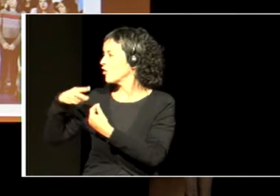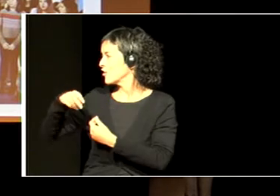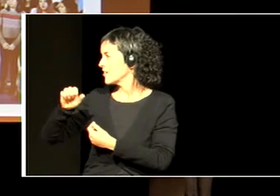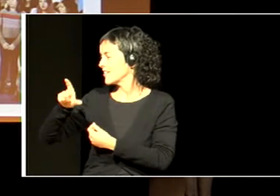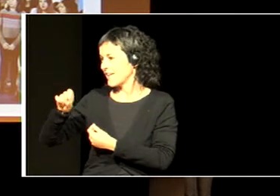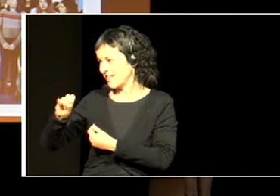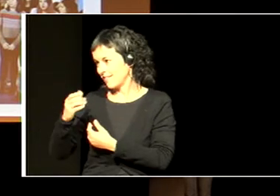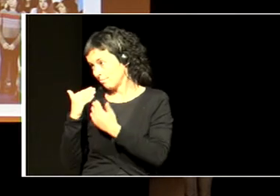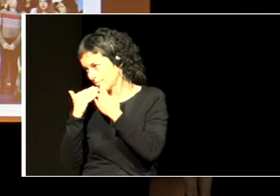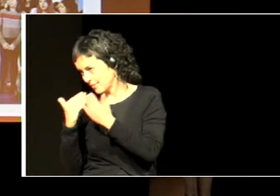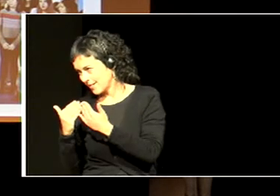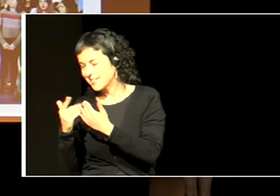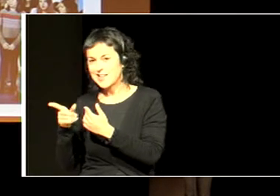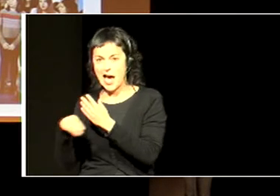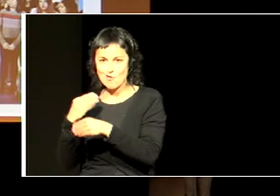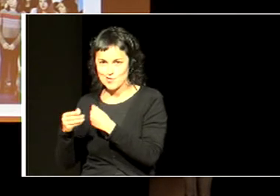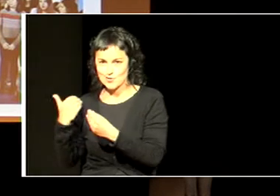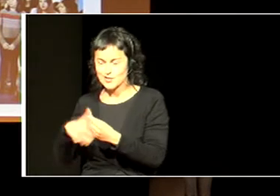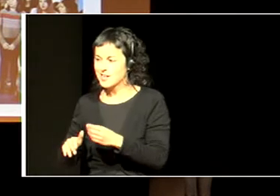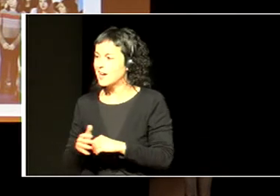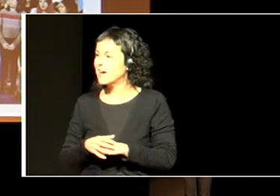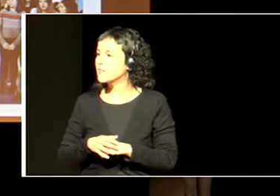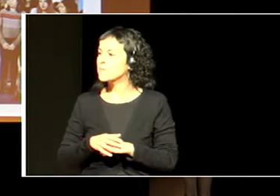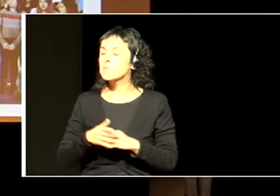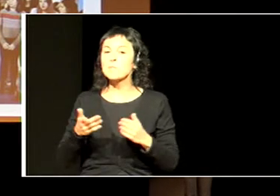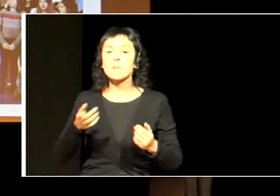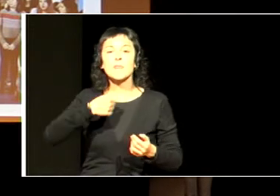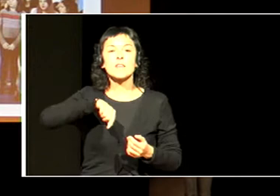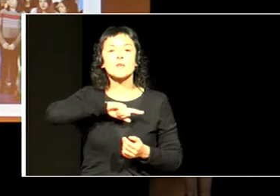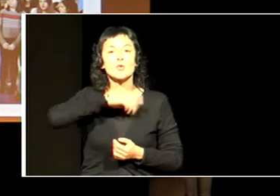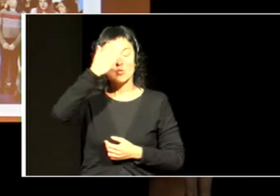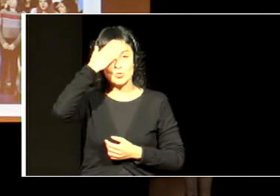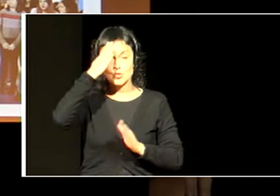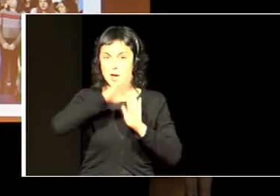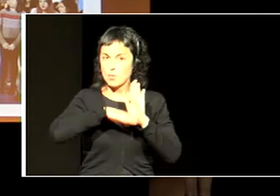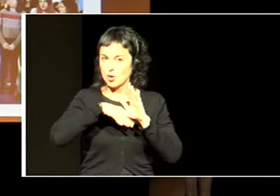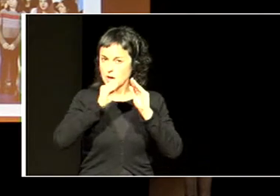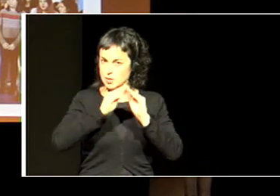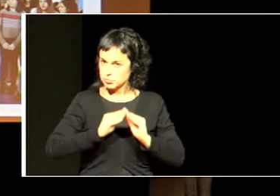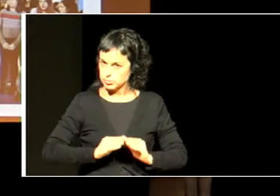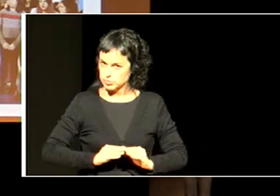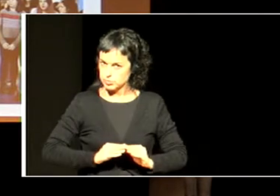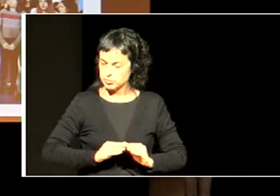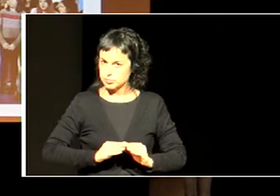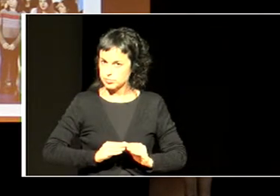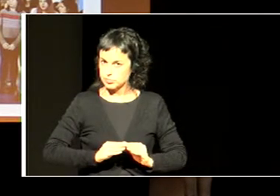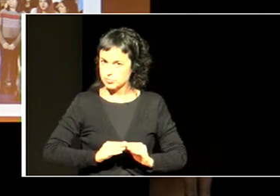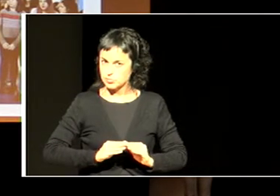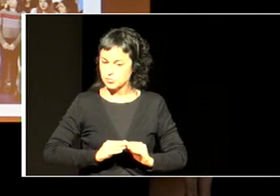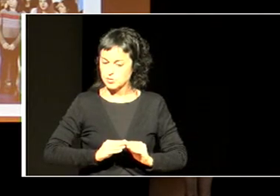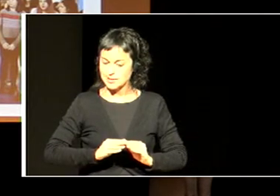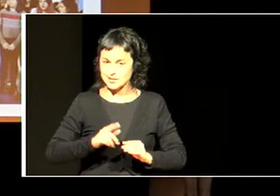esker Neli, egin genuen ja zure tutoretza programa eta proiektua eskidetza